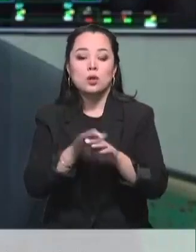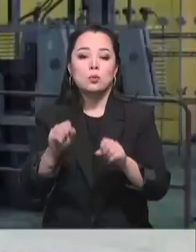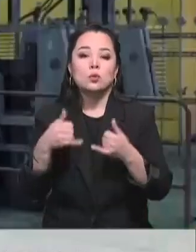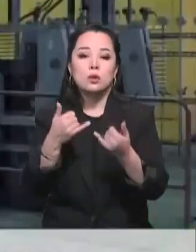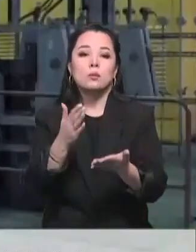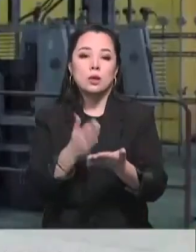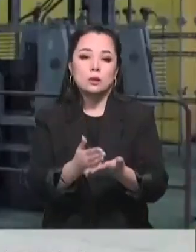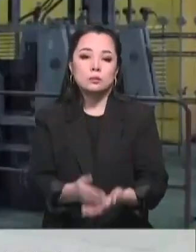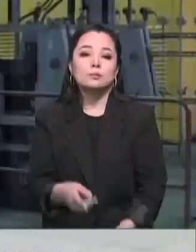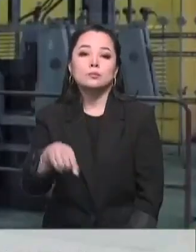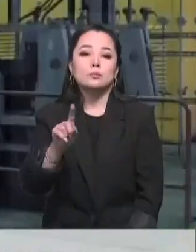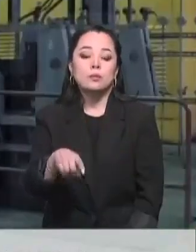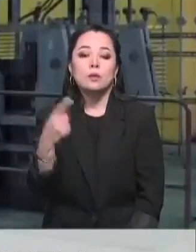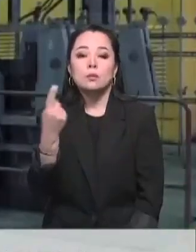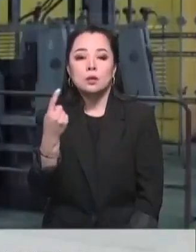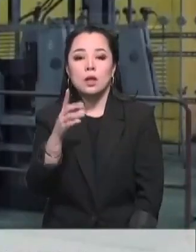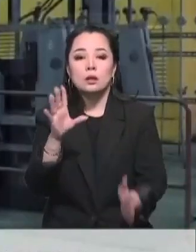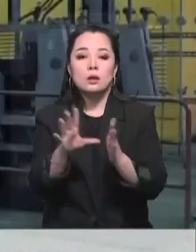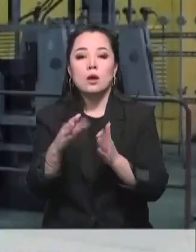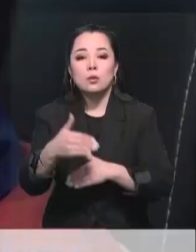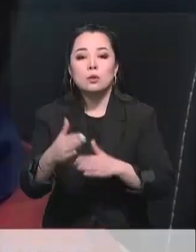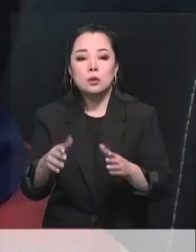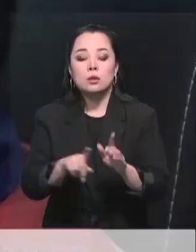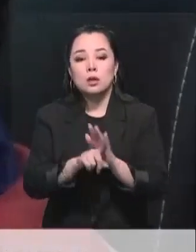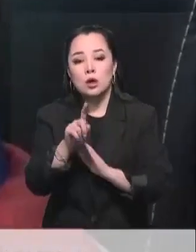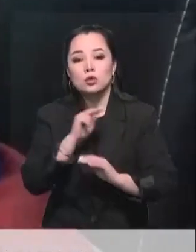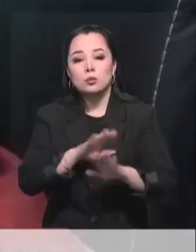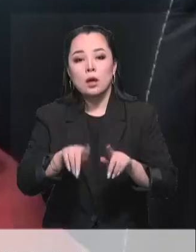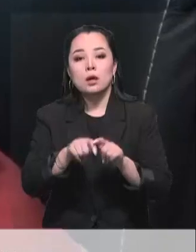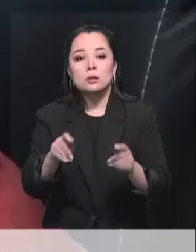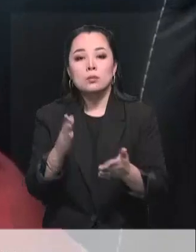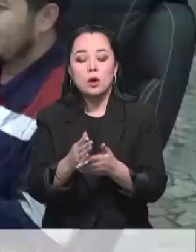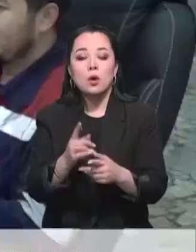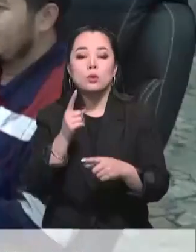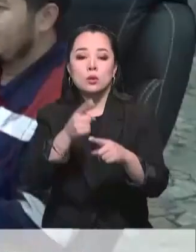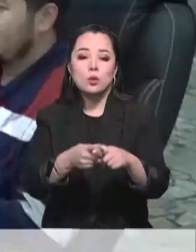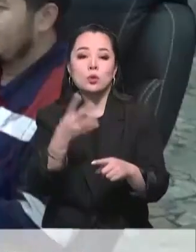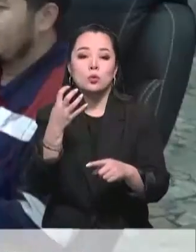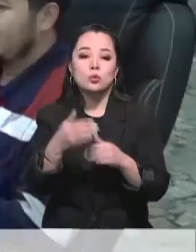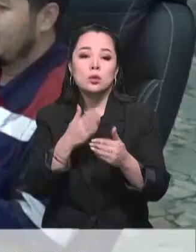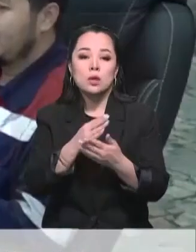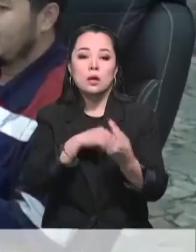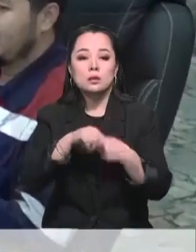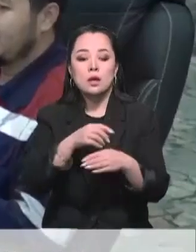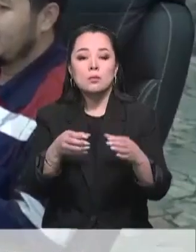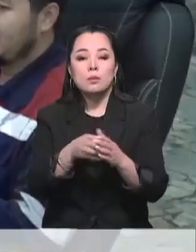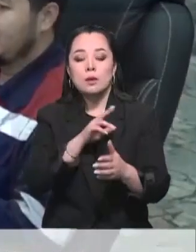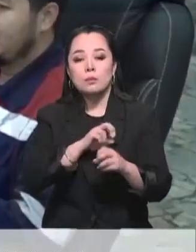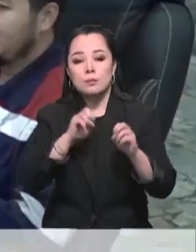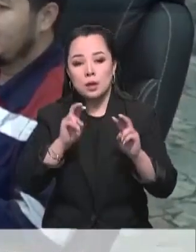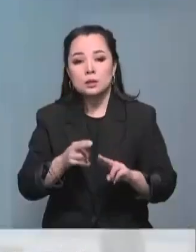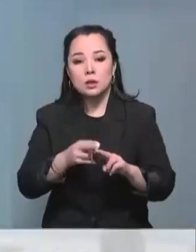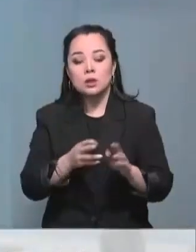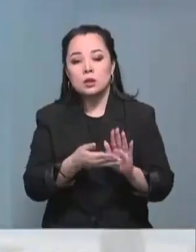береді. Нөмірі бірінші энергоблоктың іске қосылуы жаңа жұмыс орындарын ашады. Қосымша 400-ге жуық кәсіби маманды тарту жоспарланып